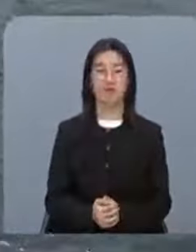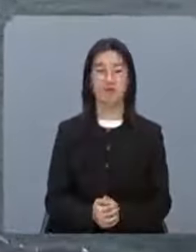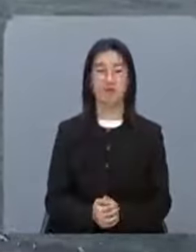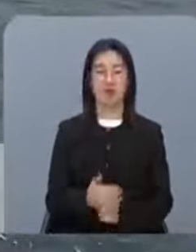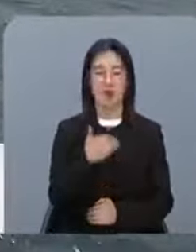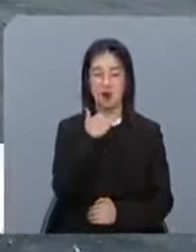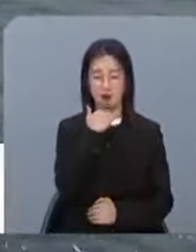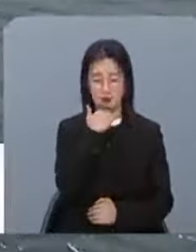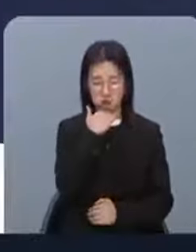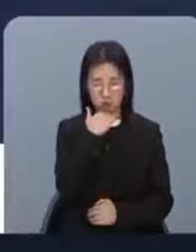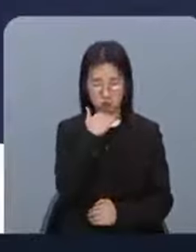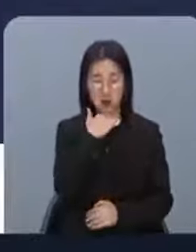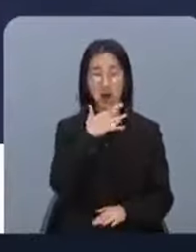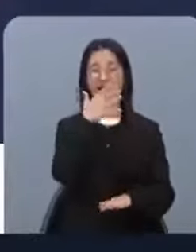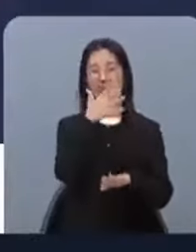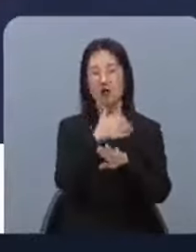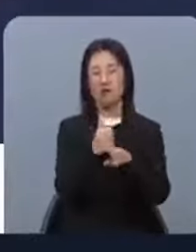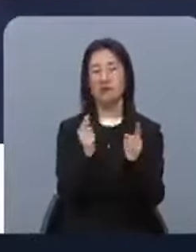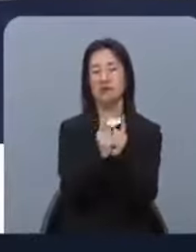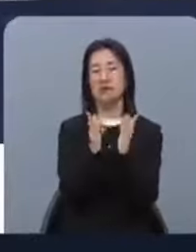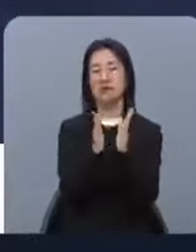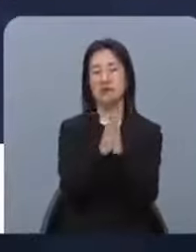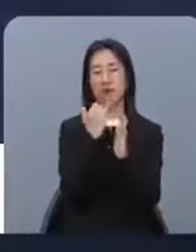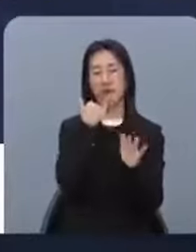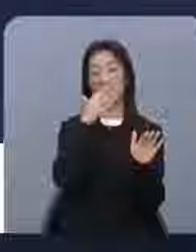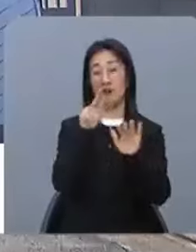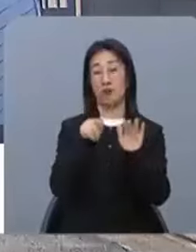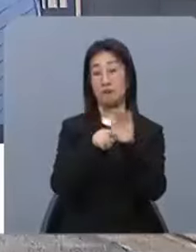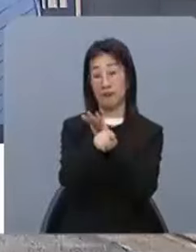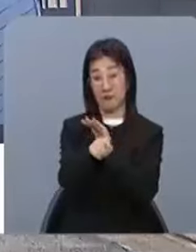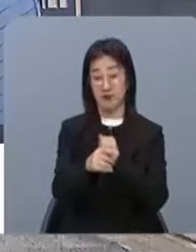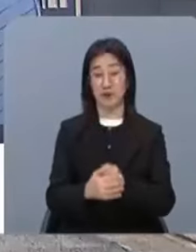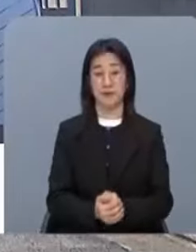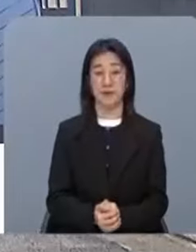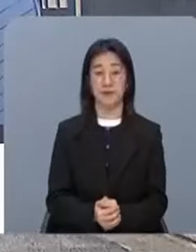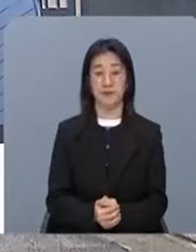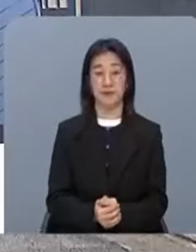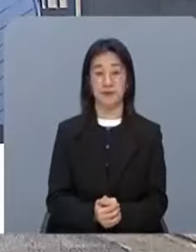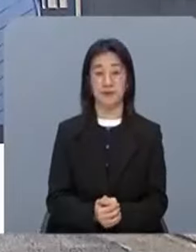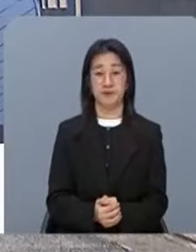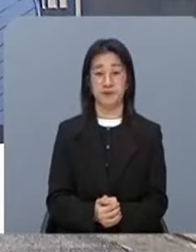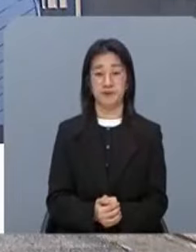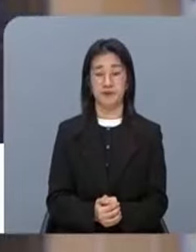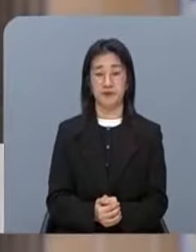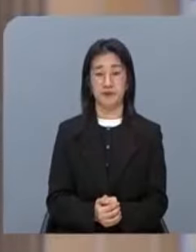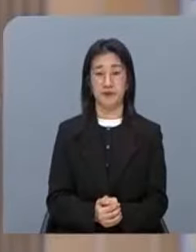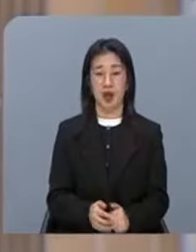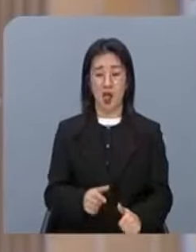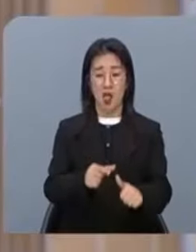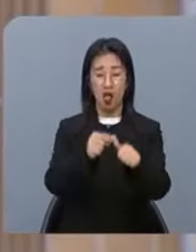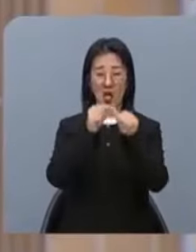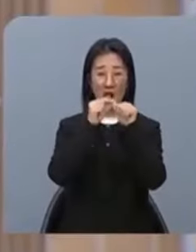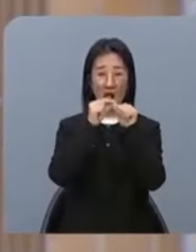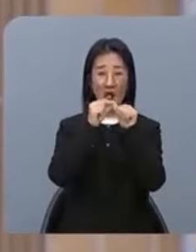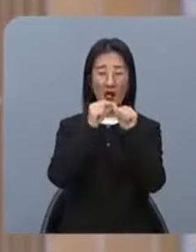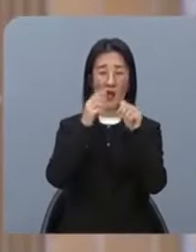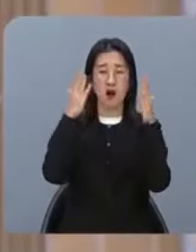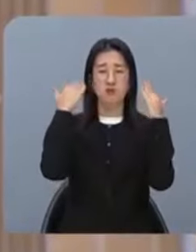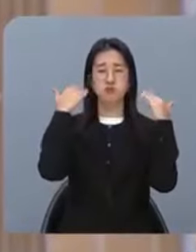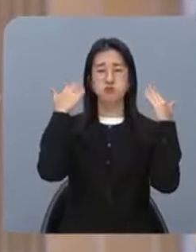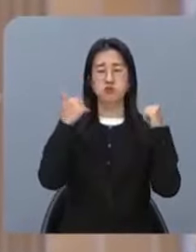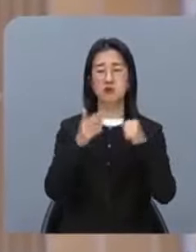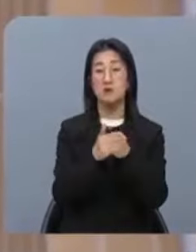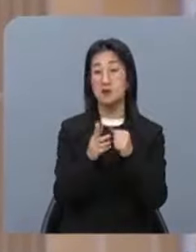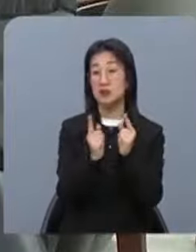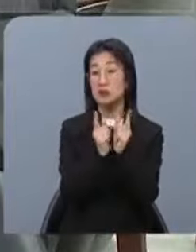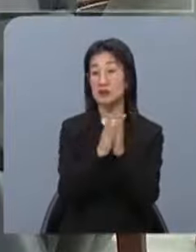지쳐 직접 배를 타고 사고 해역을 찾는 겁니다. 들려오지 않는 구조 소식에 생존 선원들도 안타깝기만